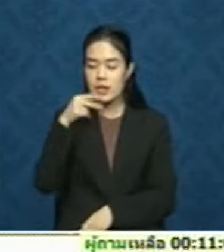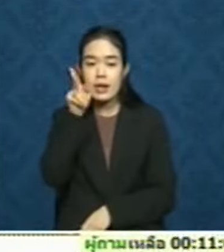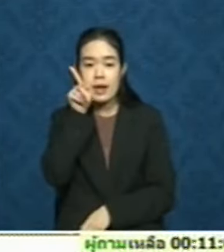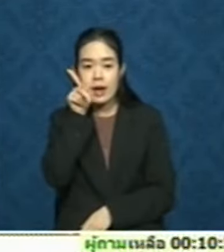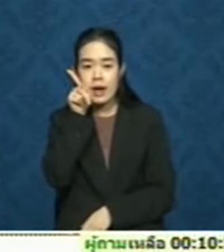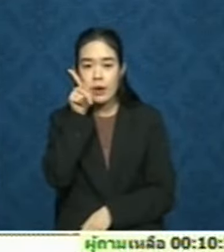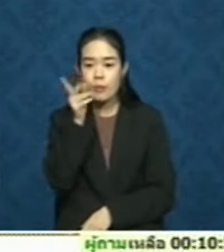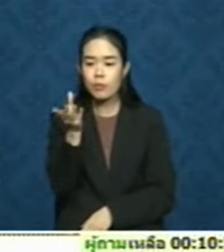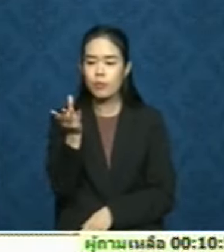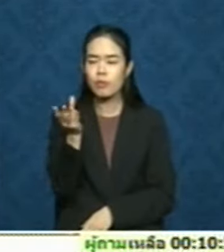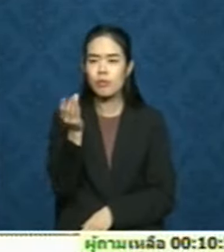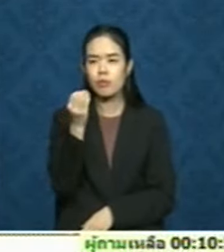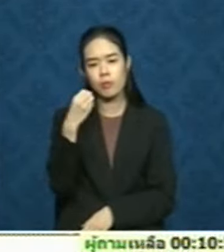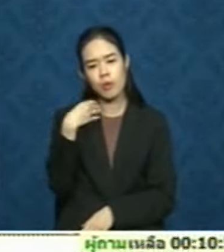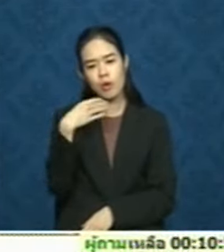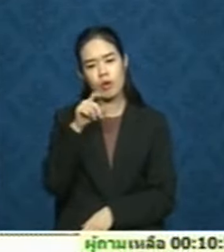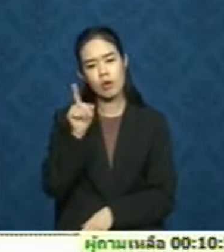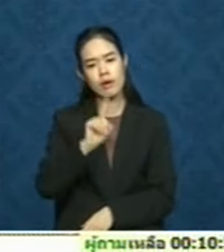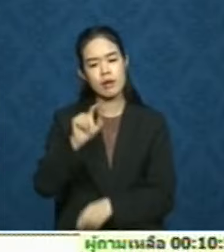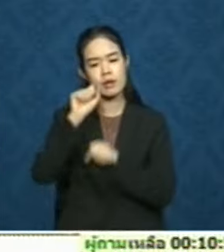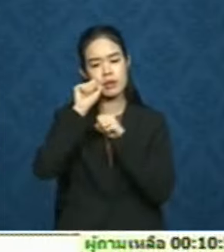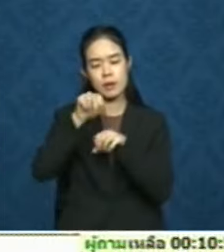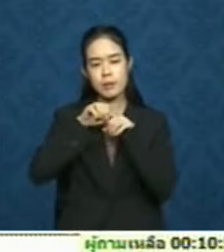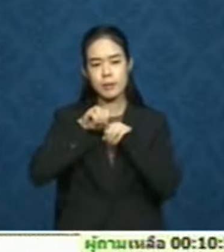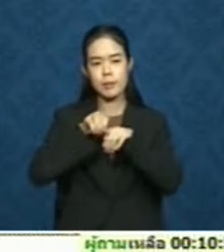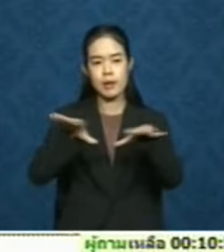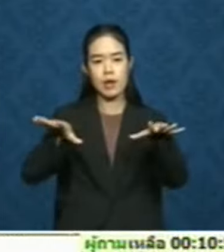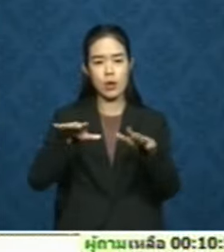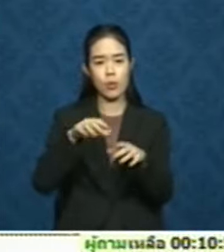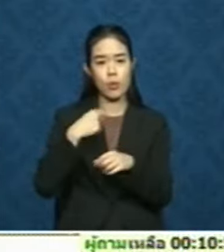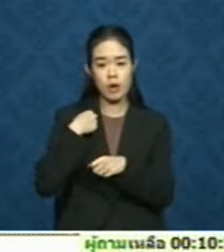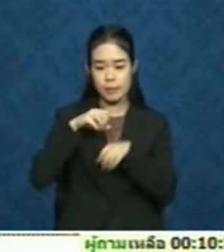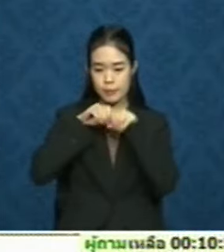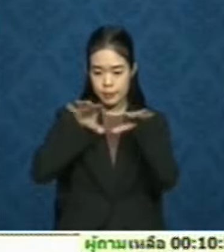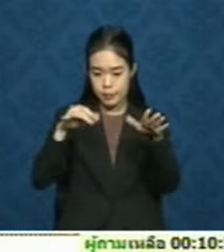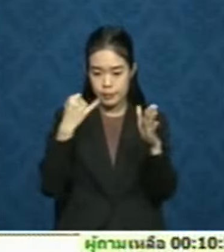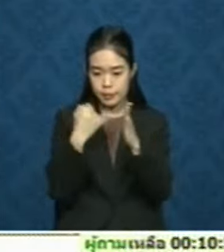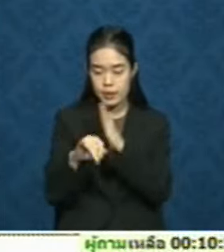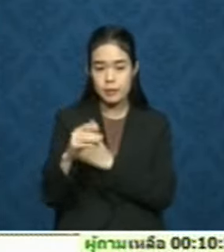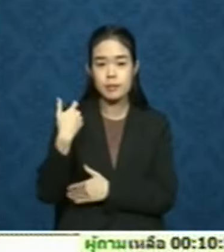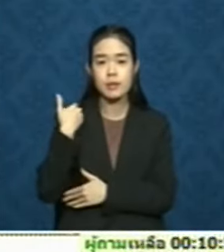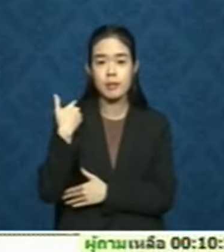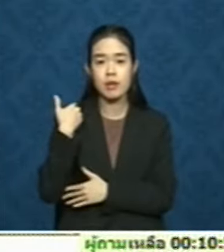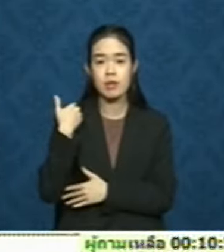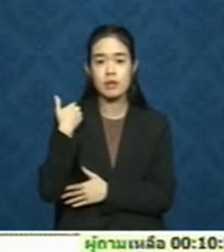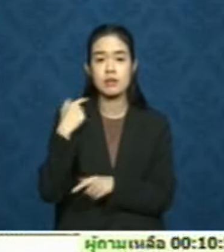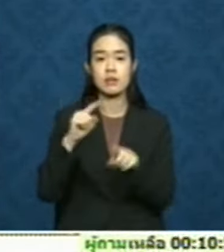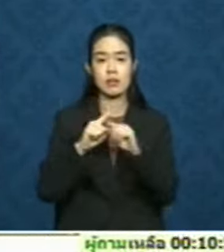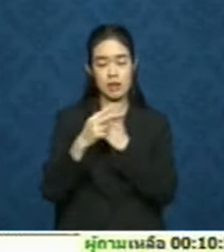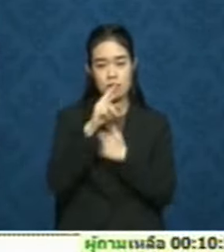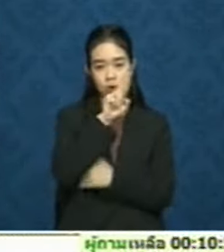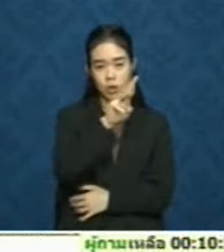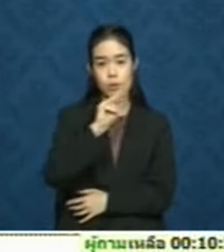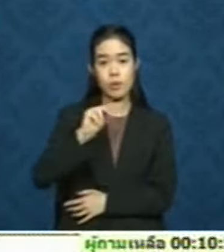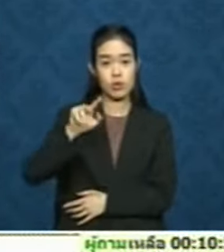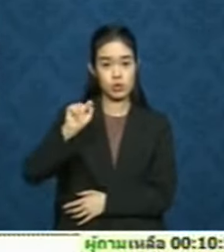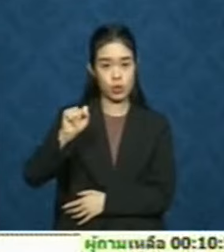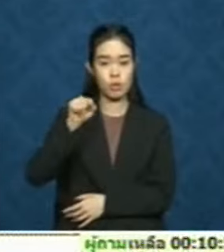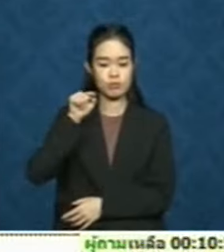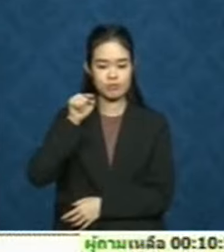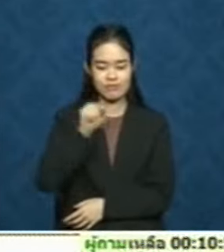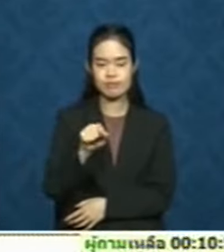ผิดหรือไม่นะครับผู้จัดการออนไลน์ก็ยืนยันว่ารัฐมนตรีสั่